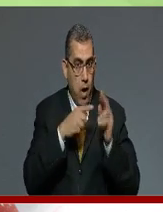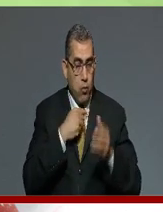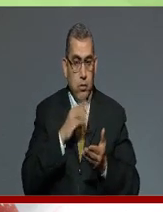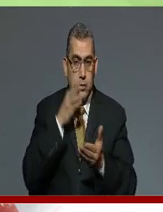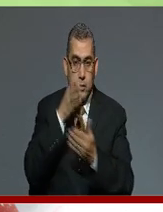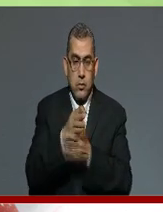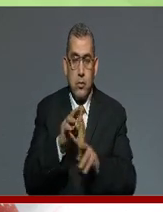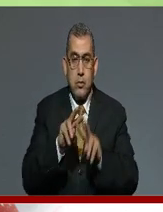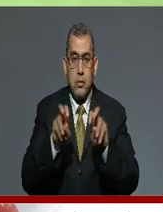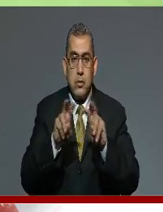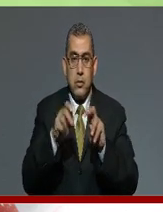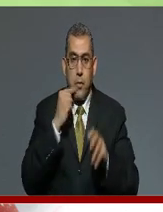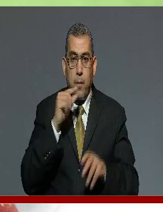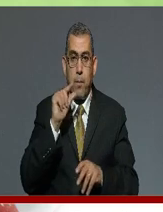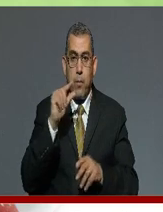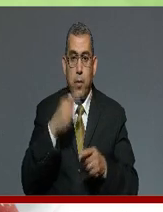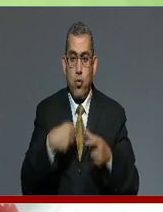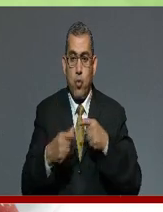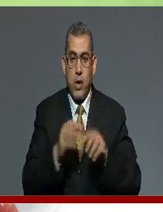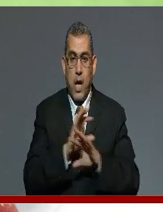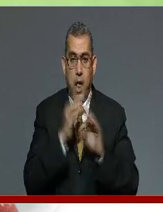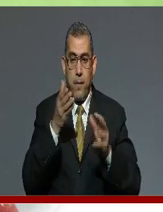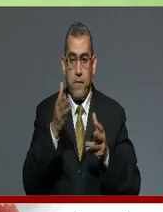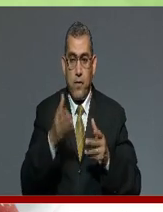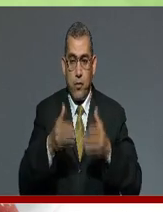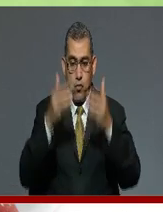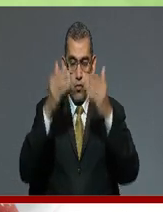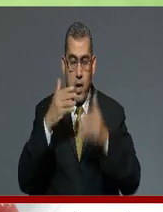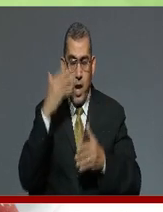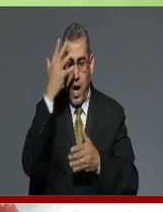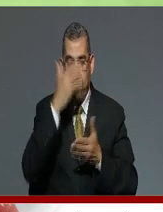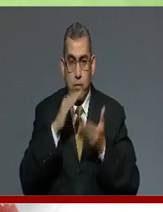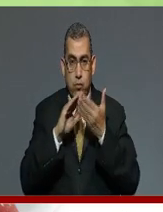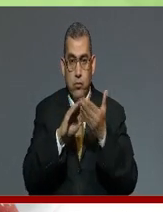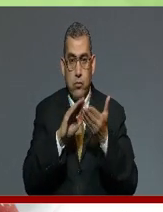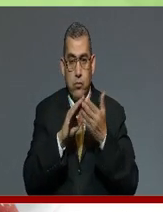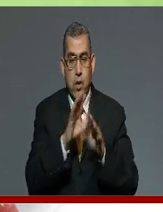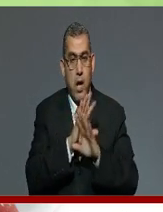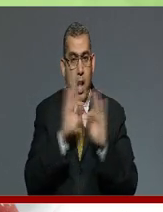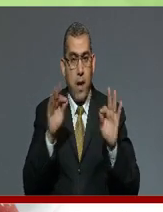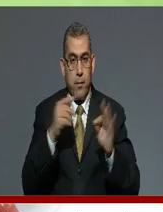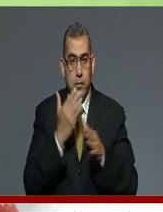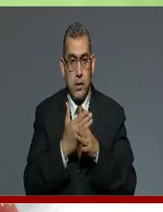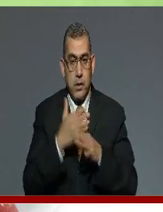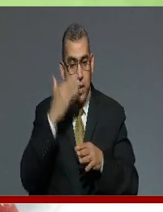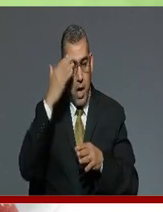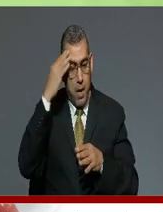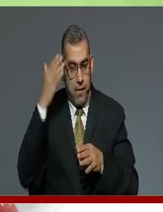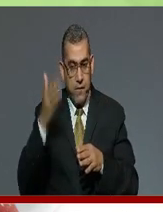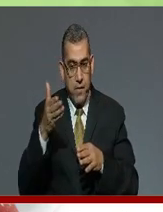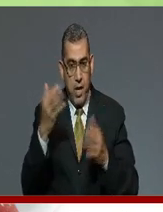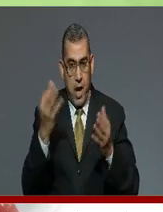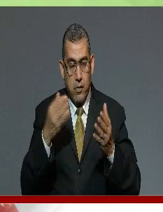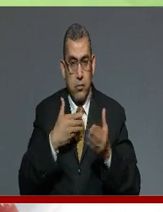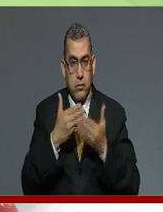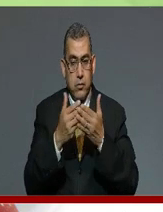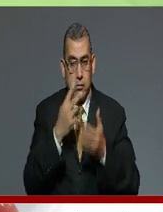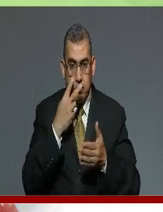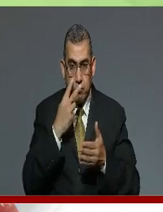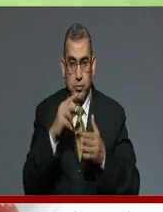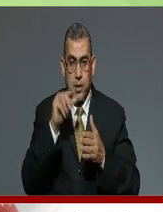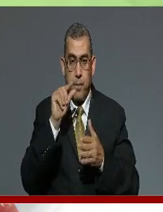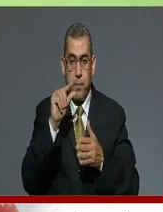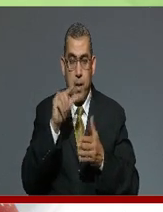الذين يعملون على برامج التكنولوجيه والرقميه في افريقيا نقدم لهم رؤيتنا لاننا لدينا رؤيه للبرنامج